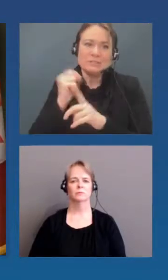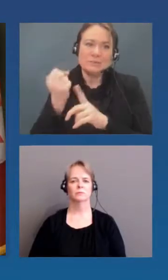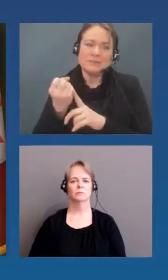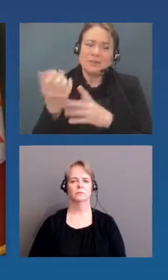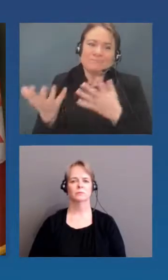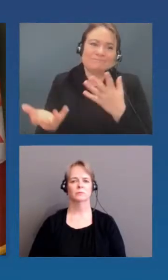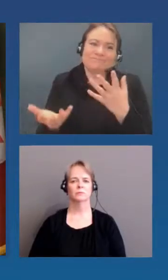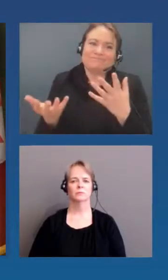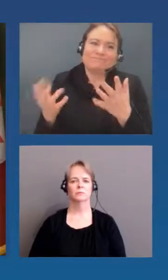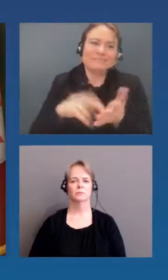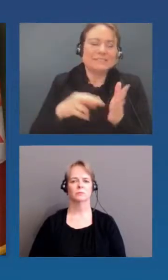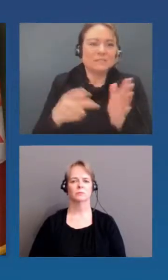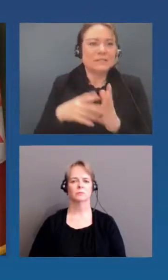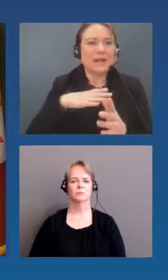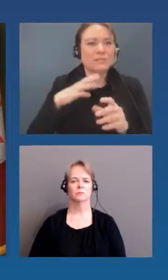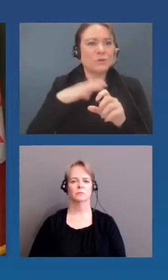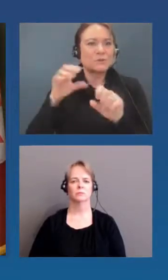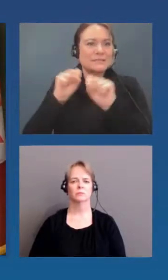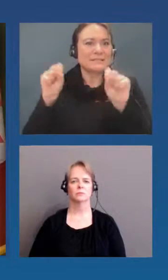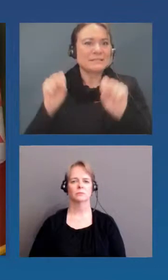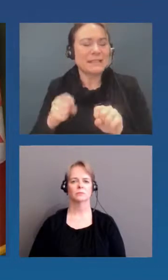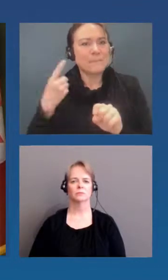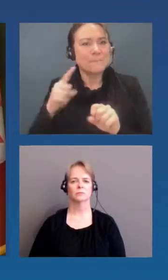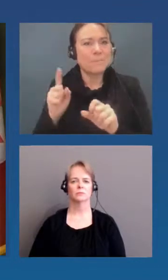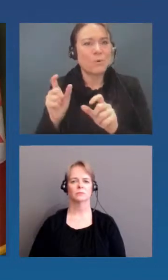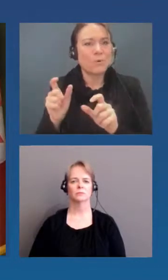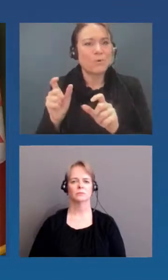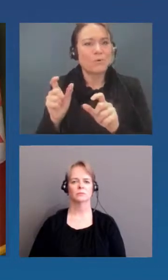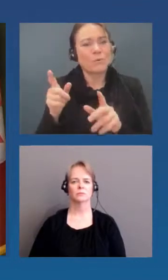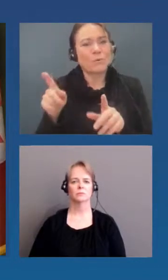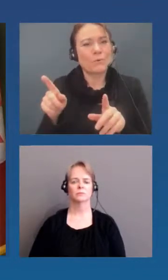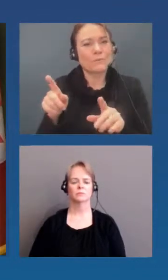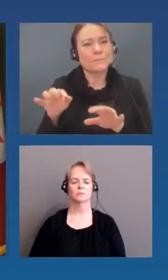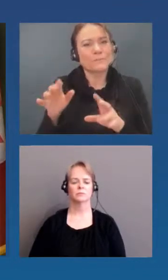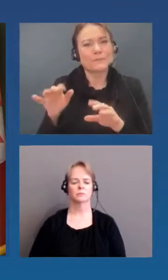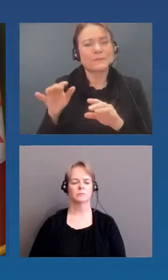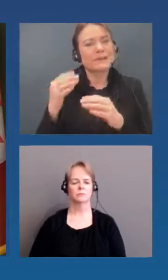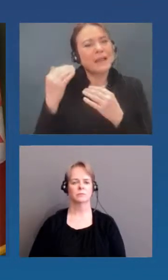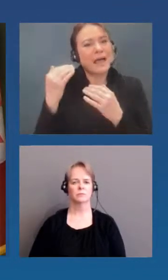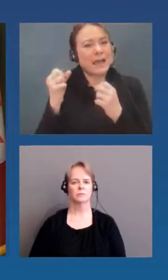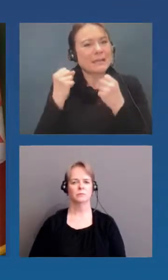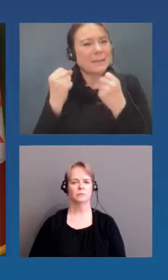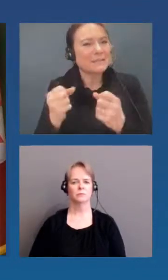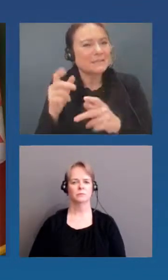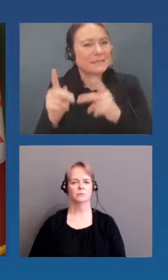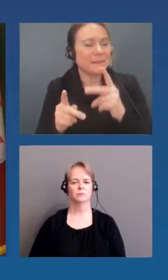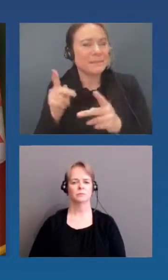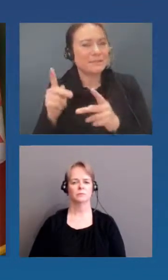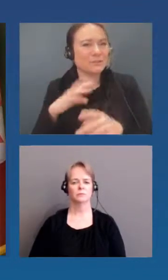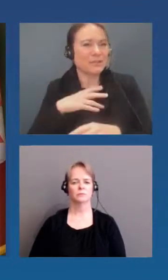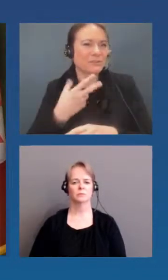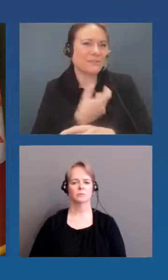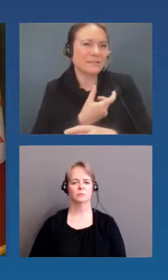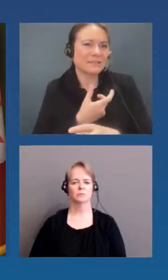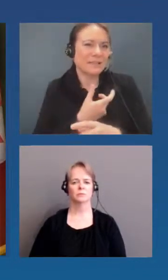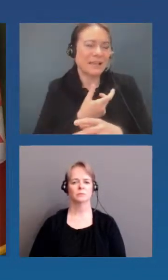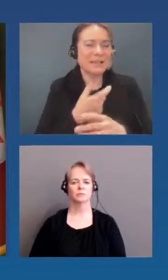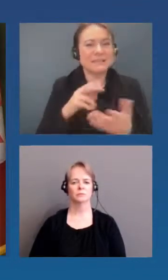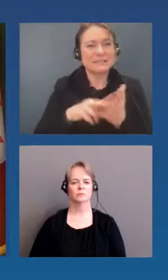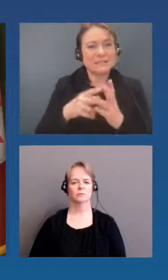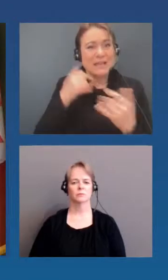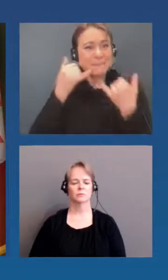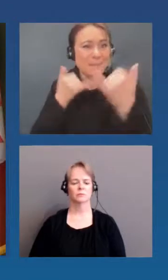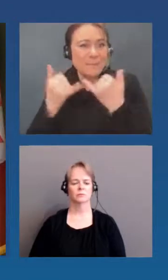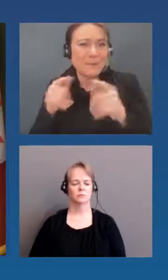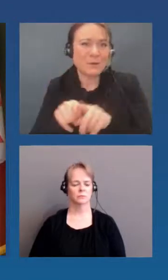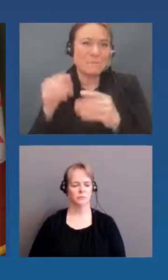bien qu'on a mis en place un système pour tenter d'avoir la capacité aux gens d'avoir un vaccin, on est